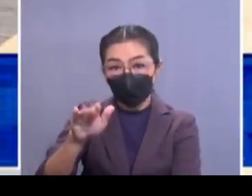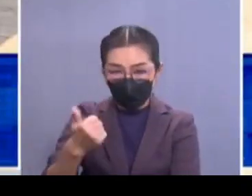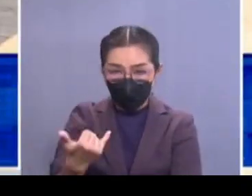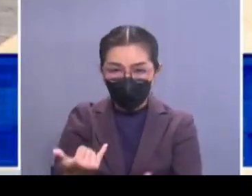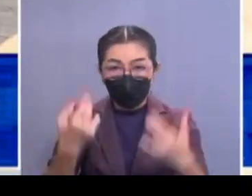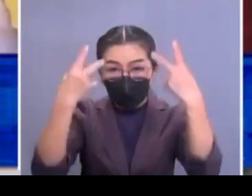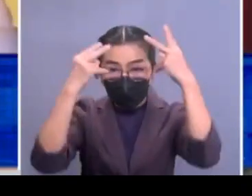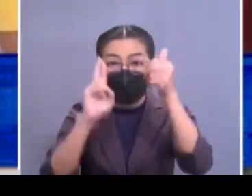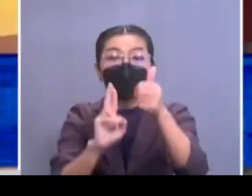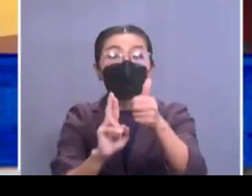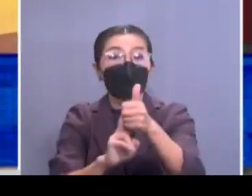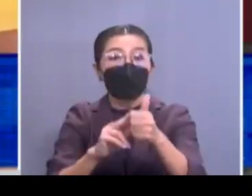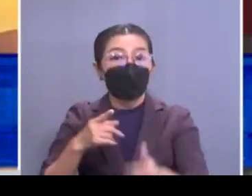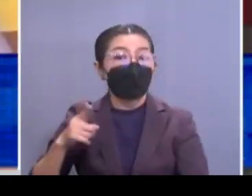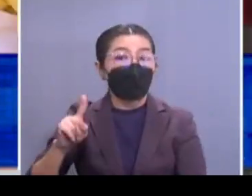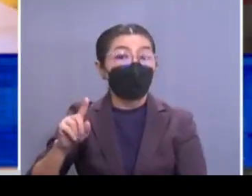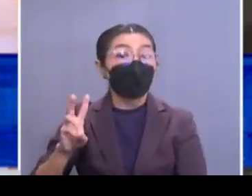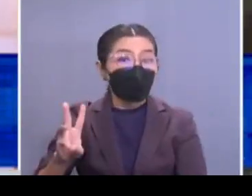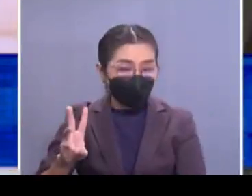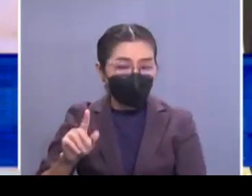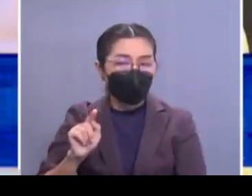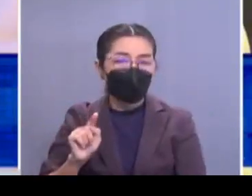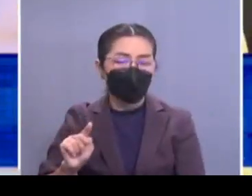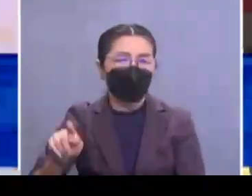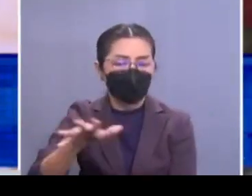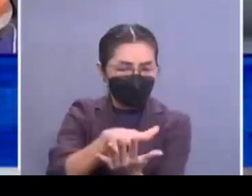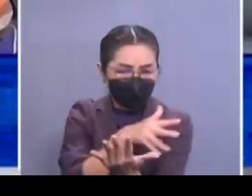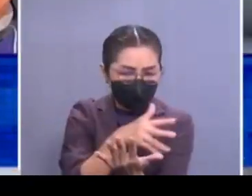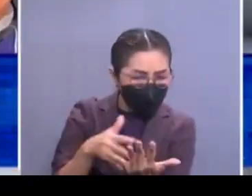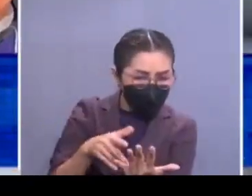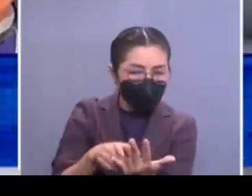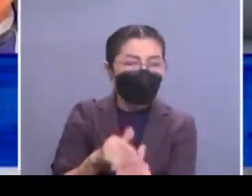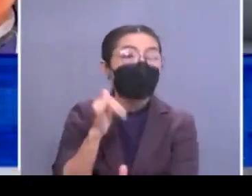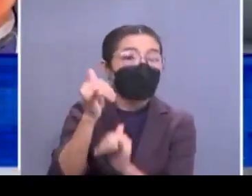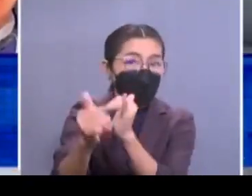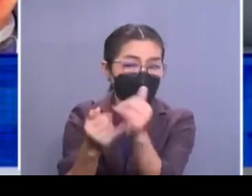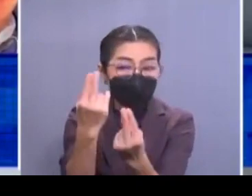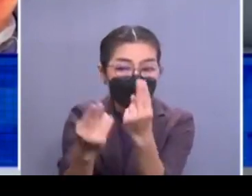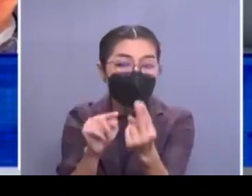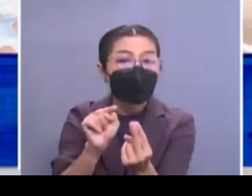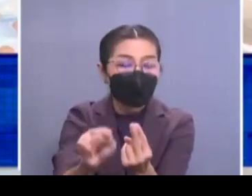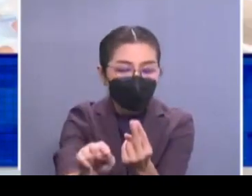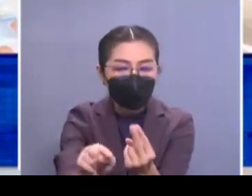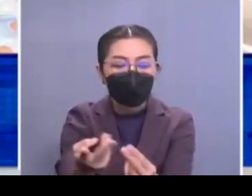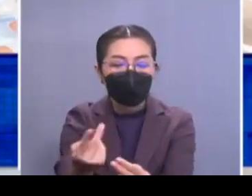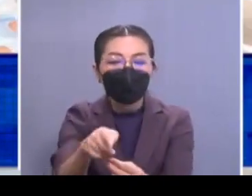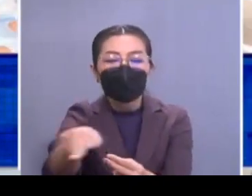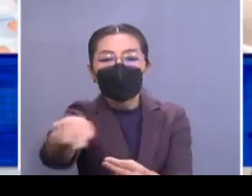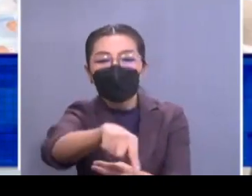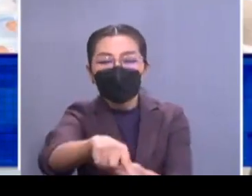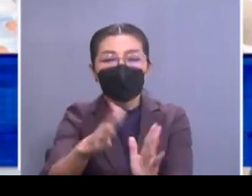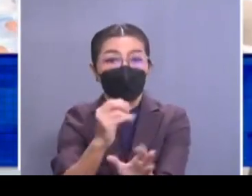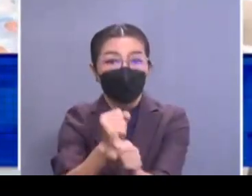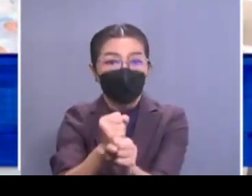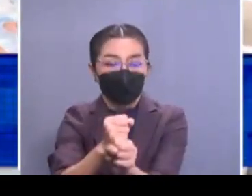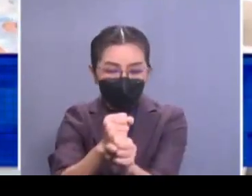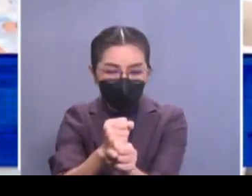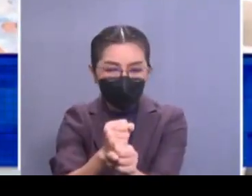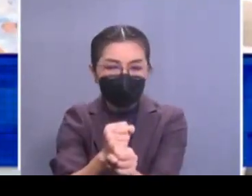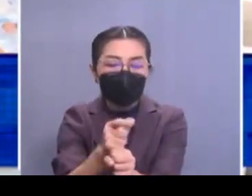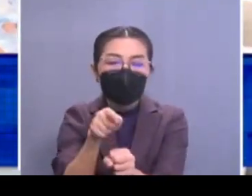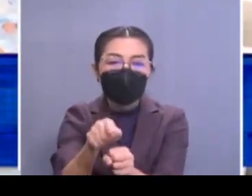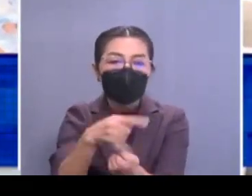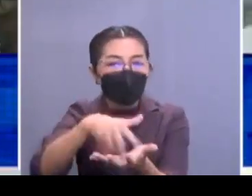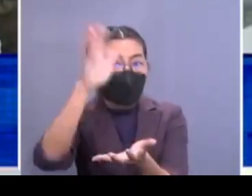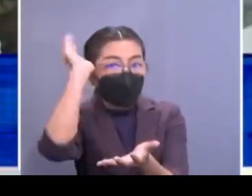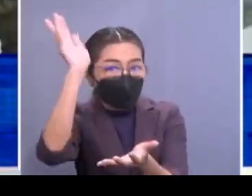วิตรวงษ์สุวรรณรองนายกรัฐมนตรีก็มีกำหนดการตรวจเยี่ยมที่นี่ค่ะโดยจะรับฟังบรรยายสรุปสถานการณ์น้ำในจังหวัดนครราชสี